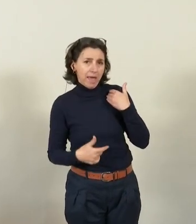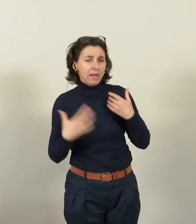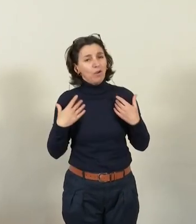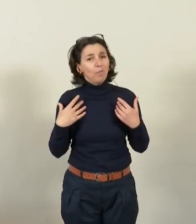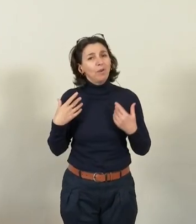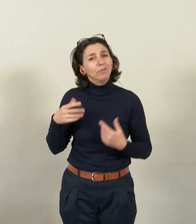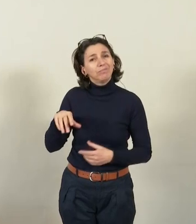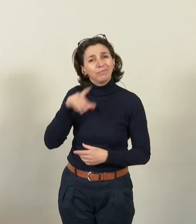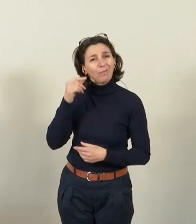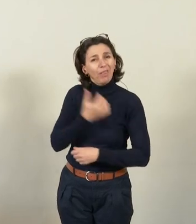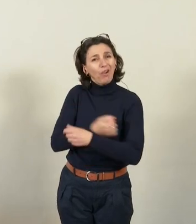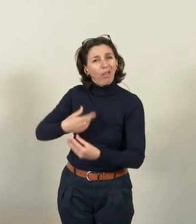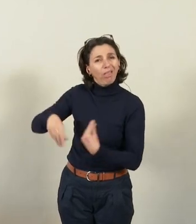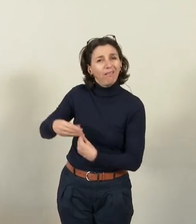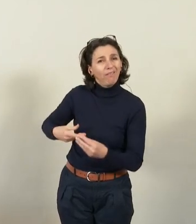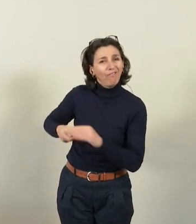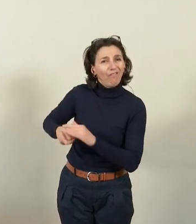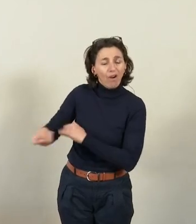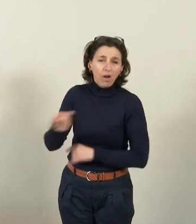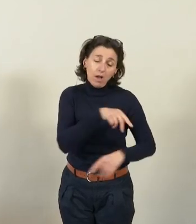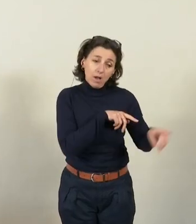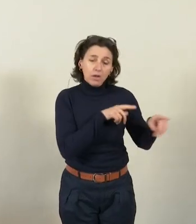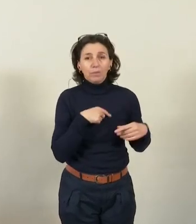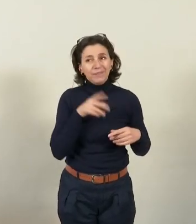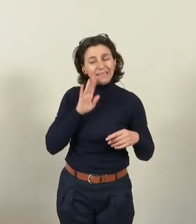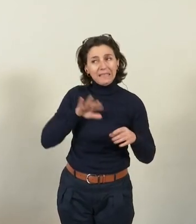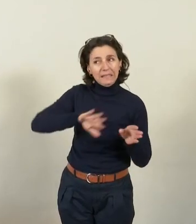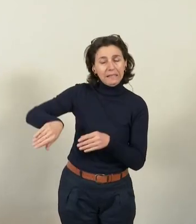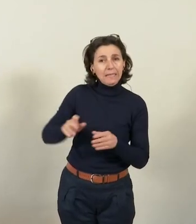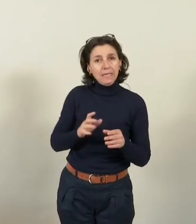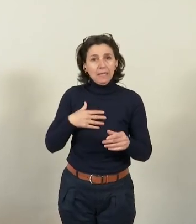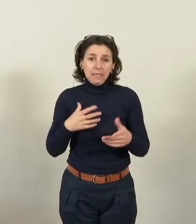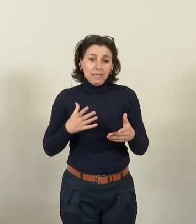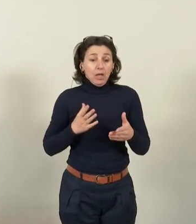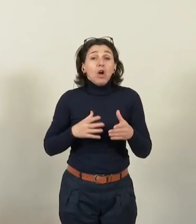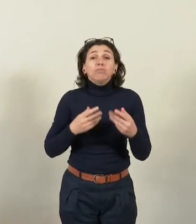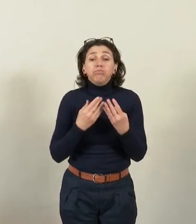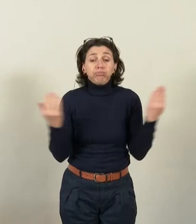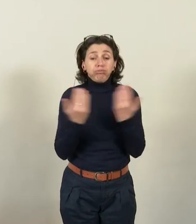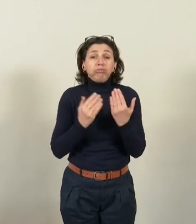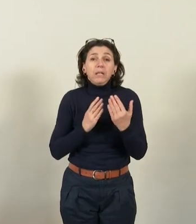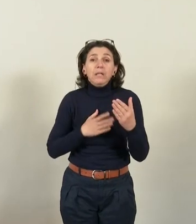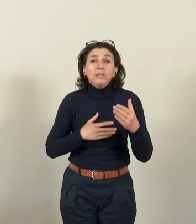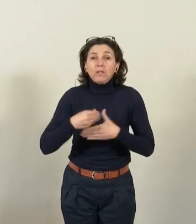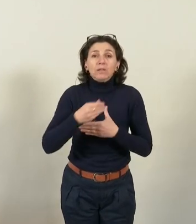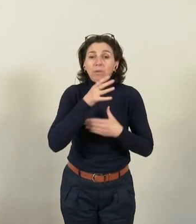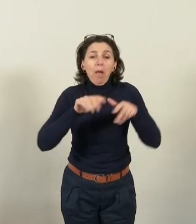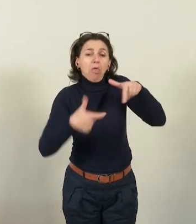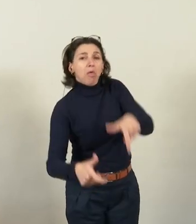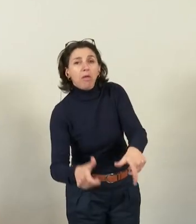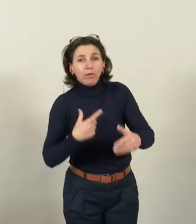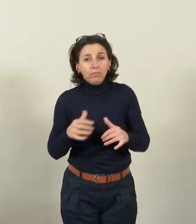par la porte arrière de l'immeuble parce que elle était donc handicapée que devant la chaussée est défoncée est-ce